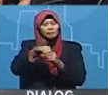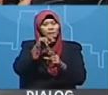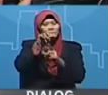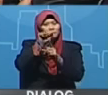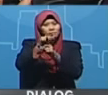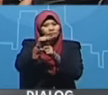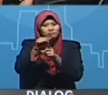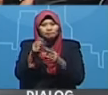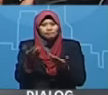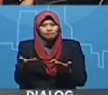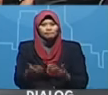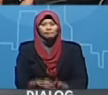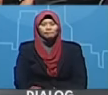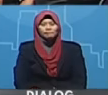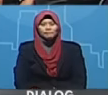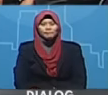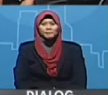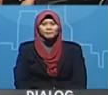ini.